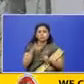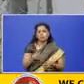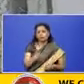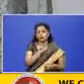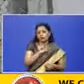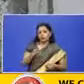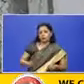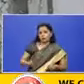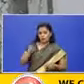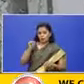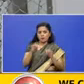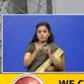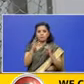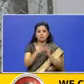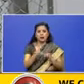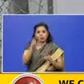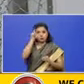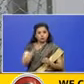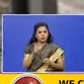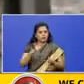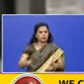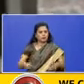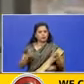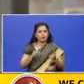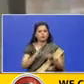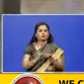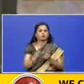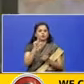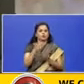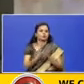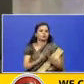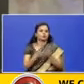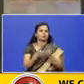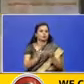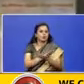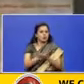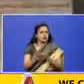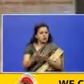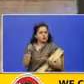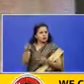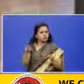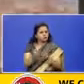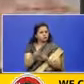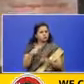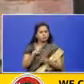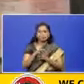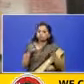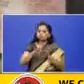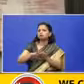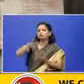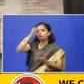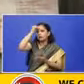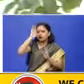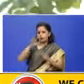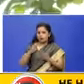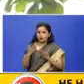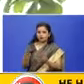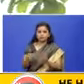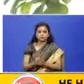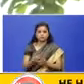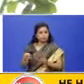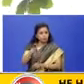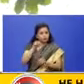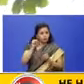के बेंगलुरु में रहने वाले सुरेश कुमार जी से भी हम बहुत कुछ सीख सकते हैं।